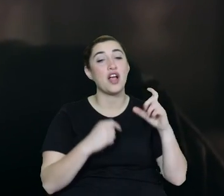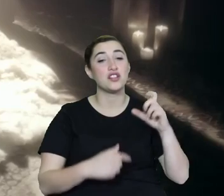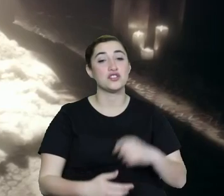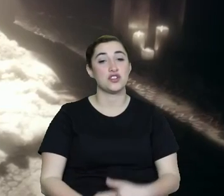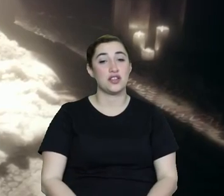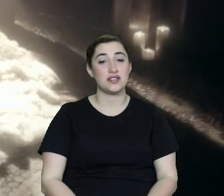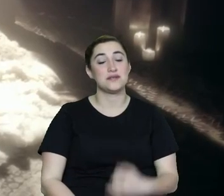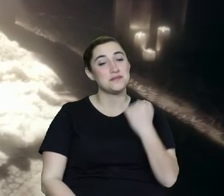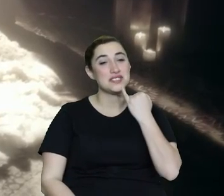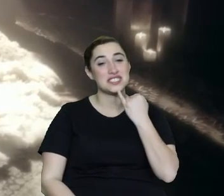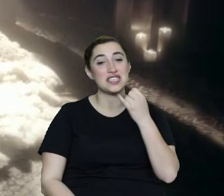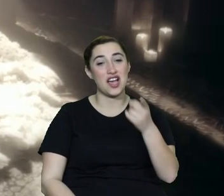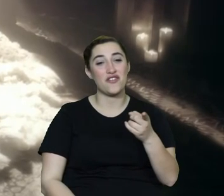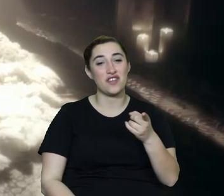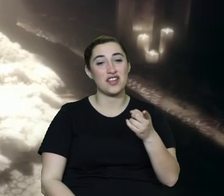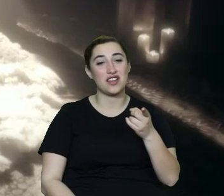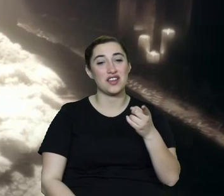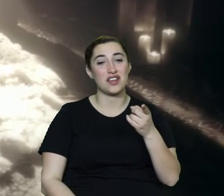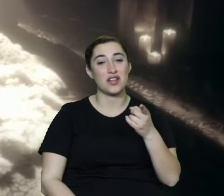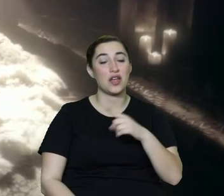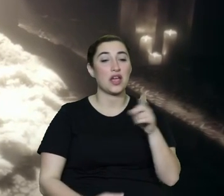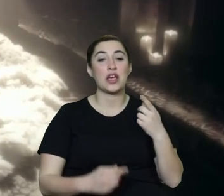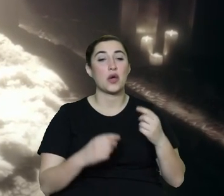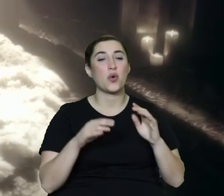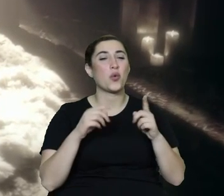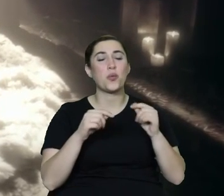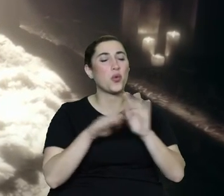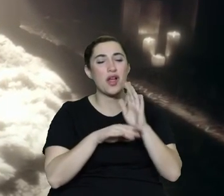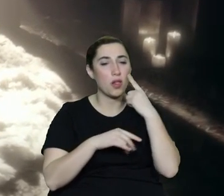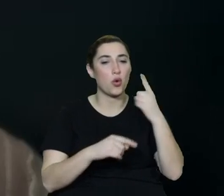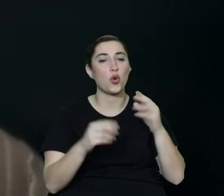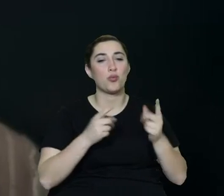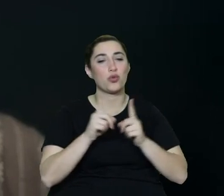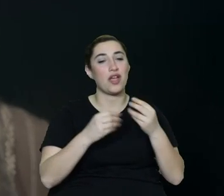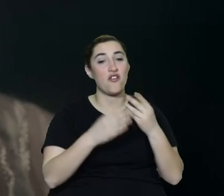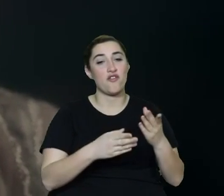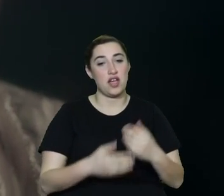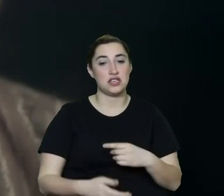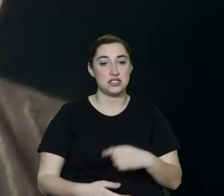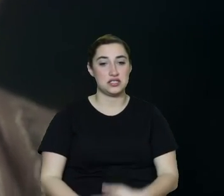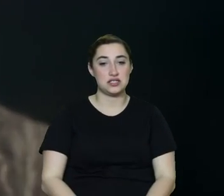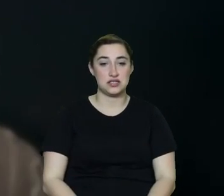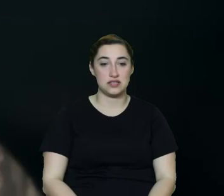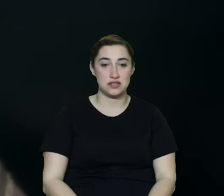İsmailcan, misafirimize kanısı yükünce buğday verin ambardan.